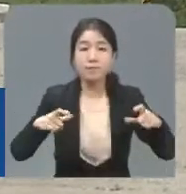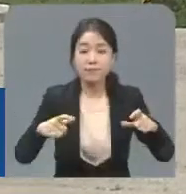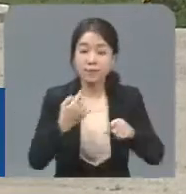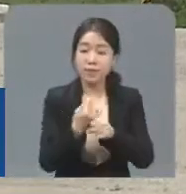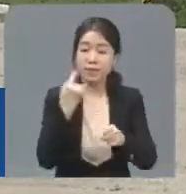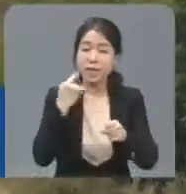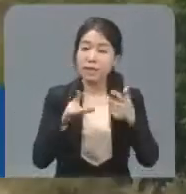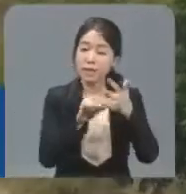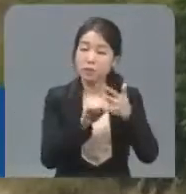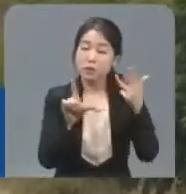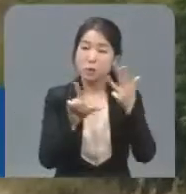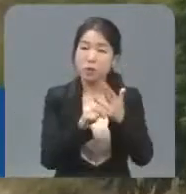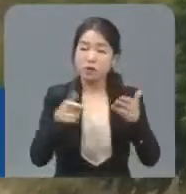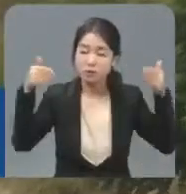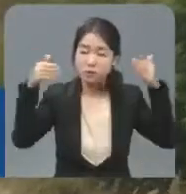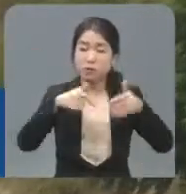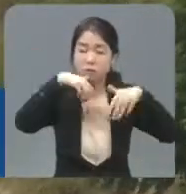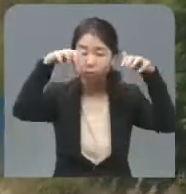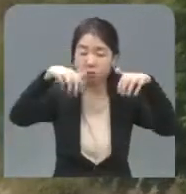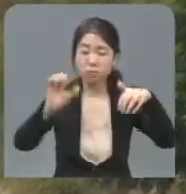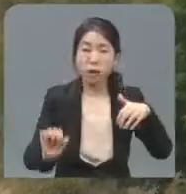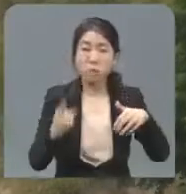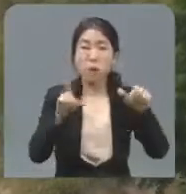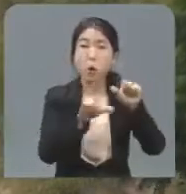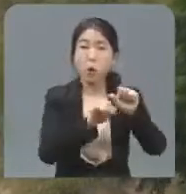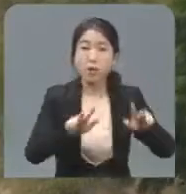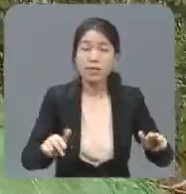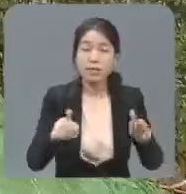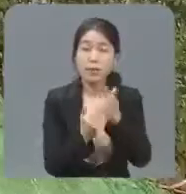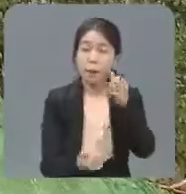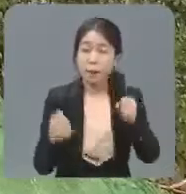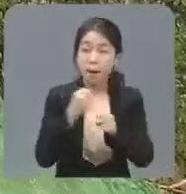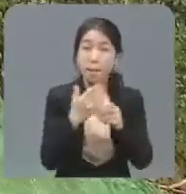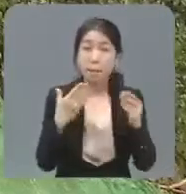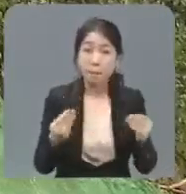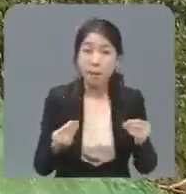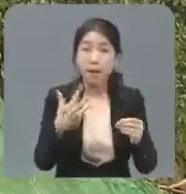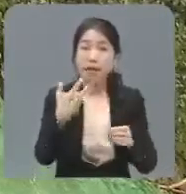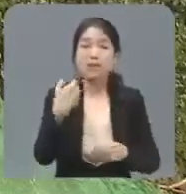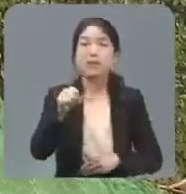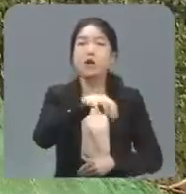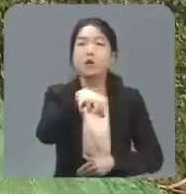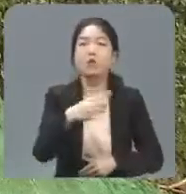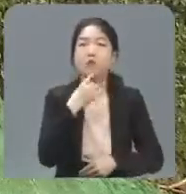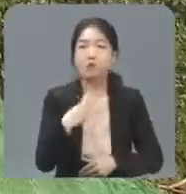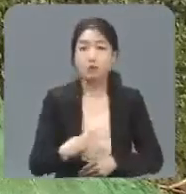지난해 7, 8월에 내린 집중호우로 인해 5월 현재까지 복구된 곳은 85곳에 불과합니다.